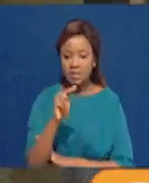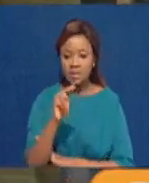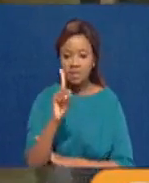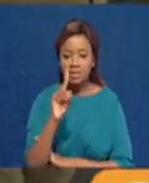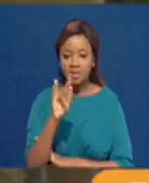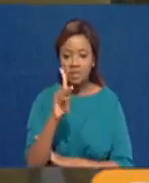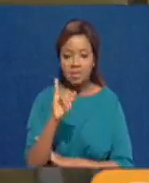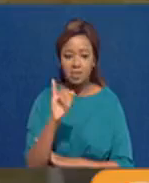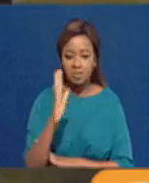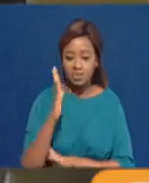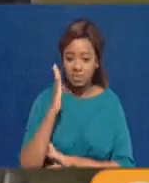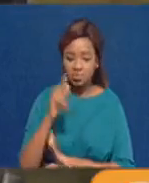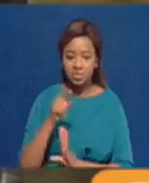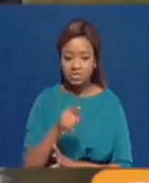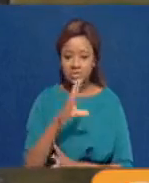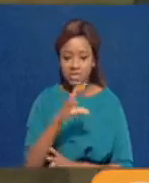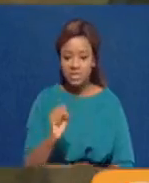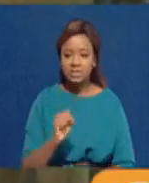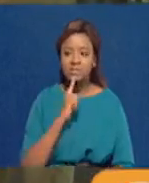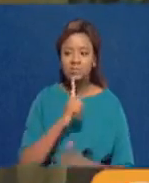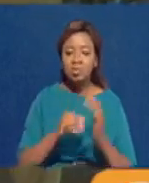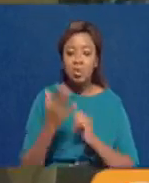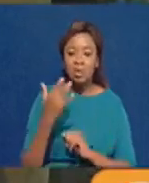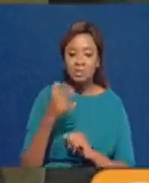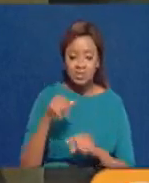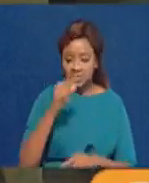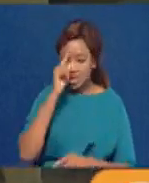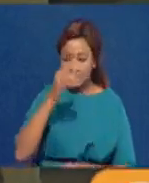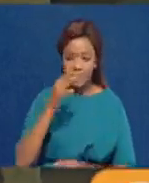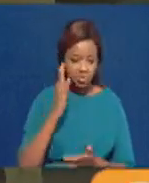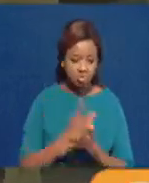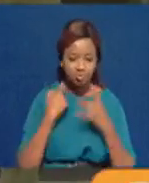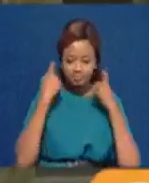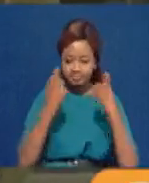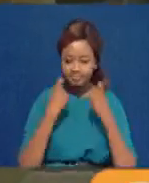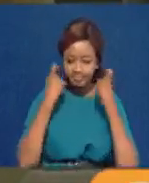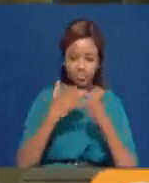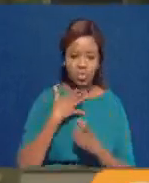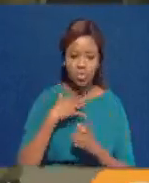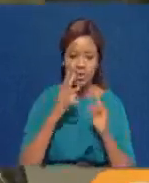last year said that the government was determined to restore public safety.